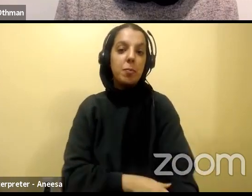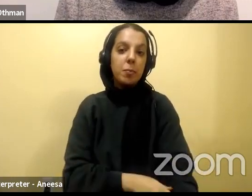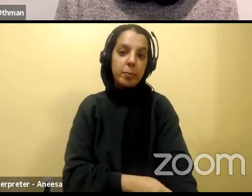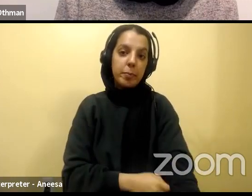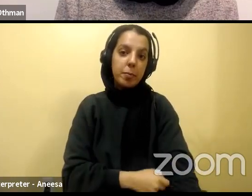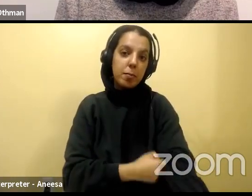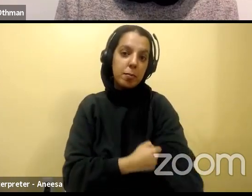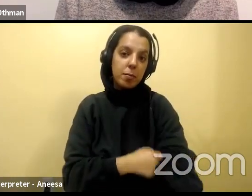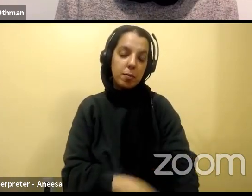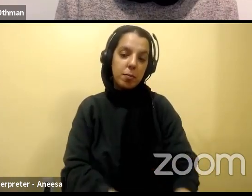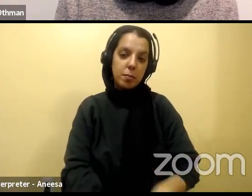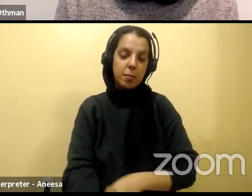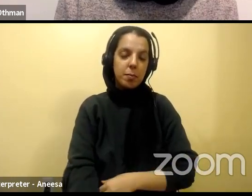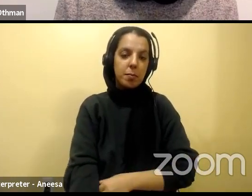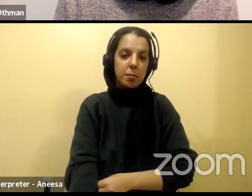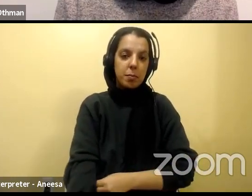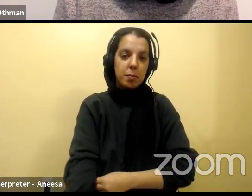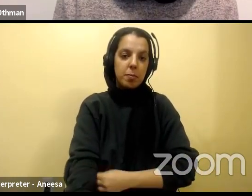ذوي الاحتياجات الخاصة؟